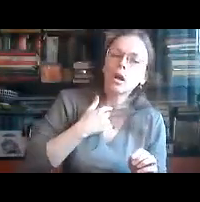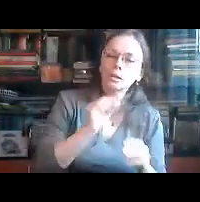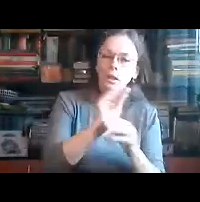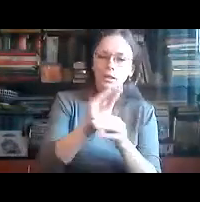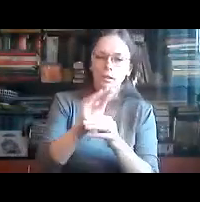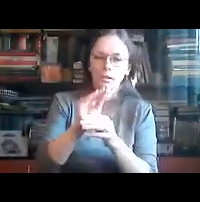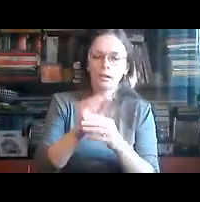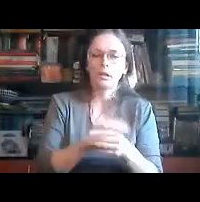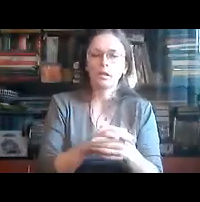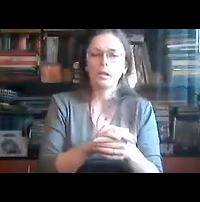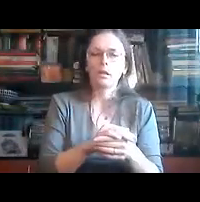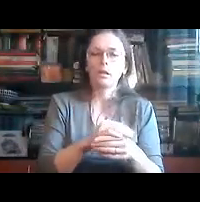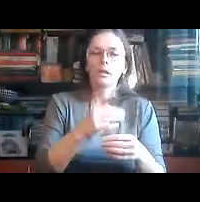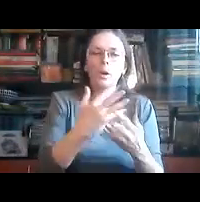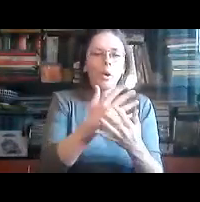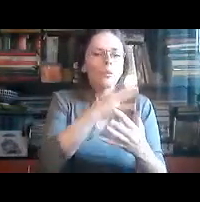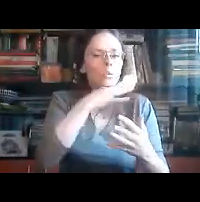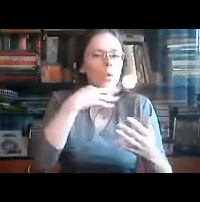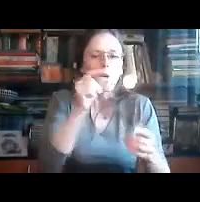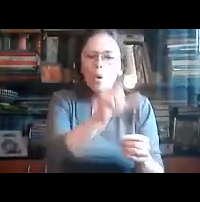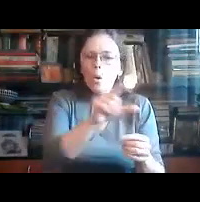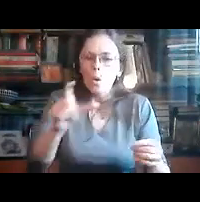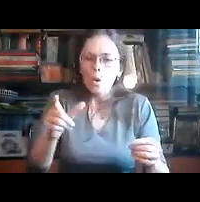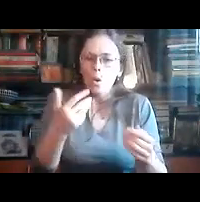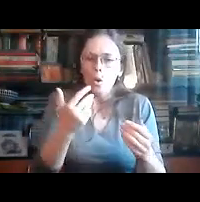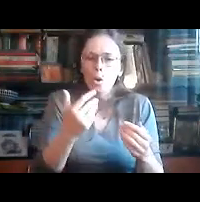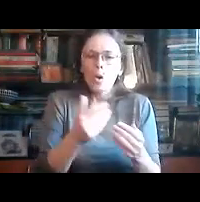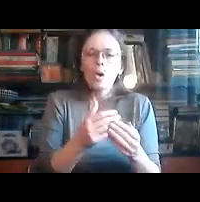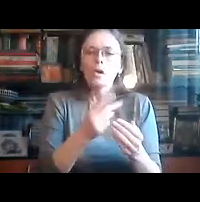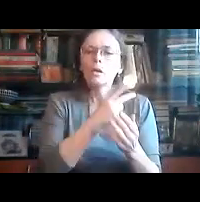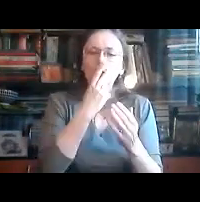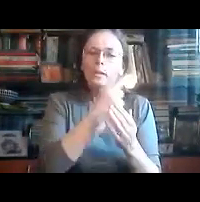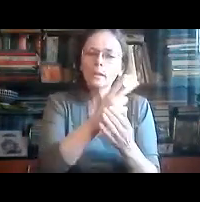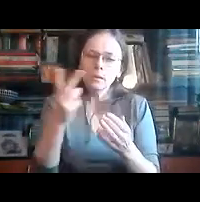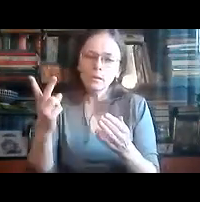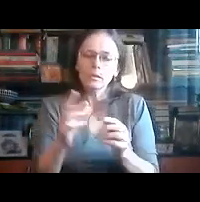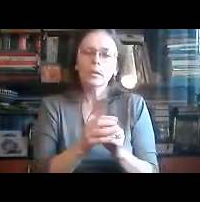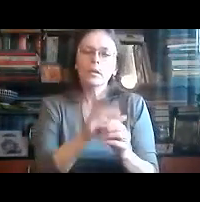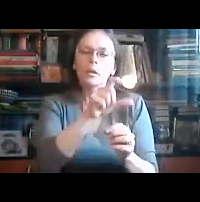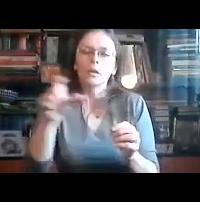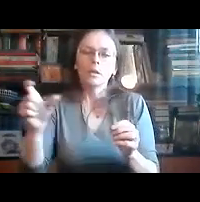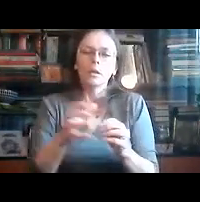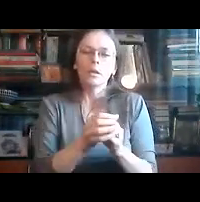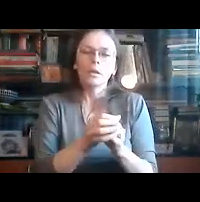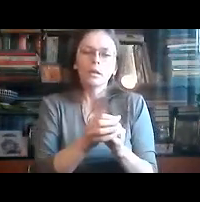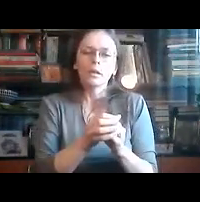все пространство сцены это была видеоинсталляция, и в сцене